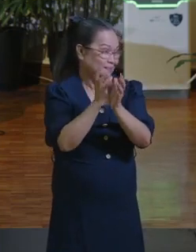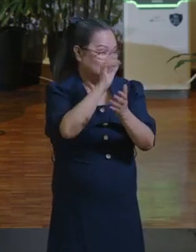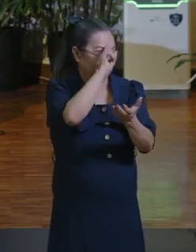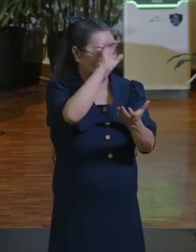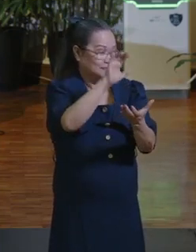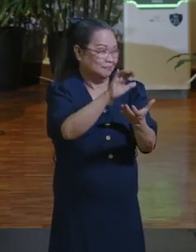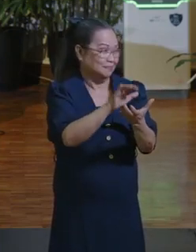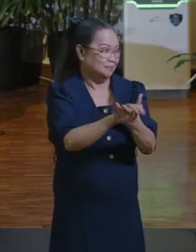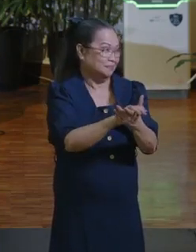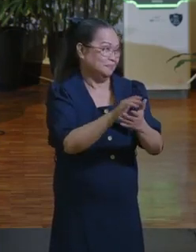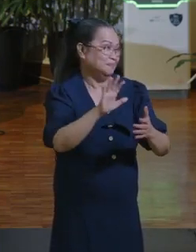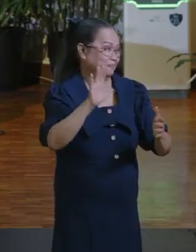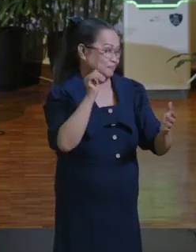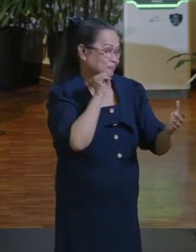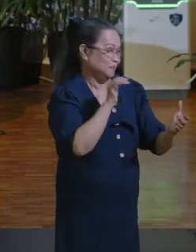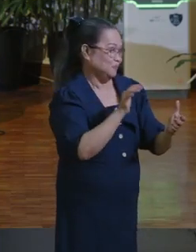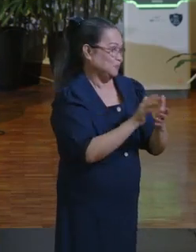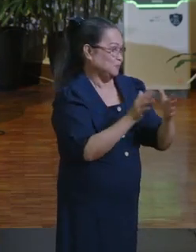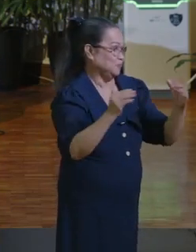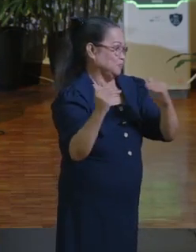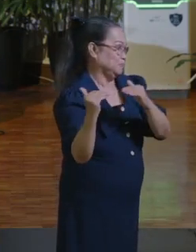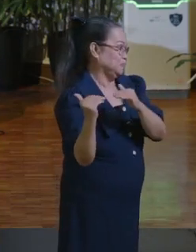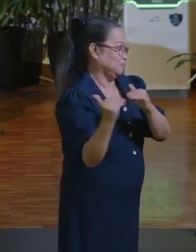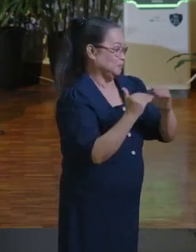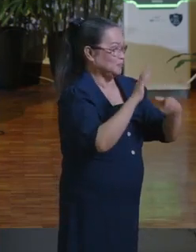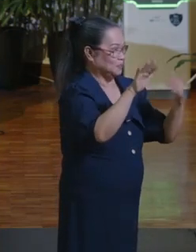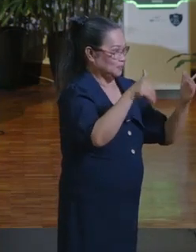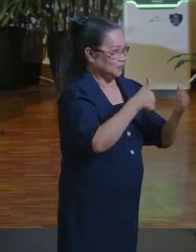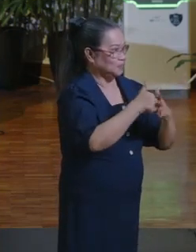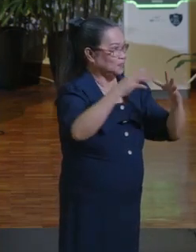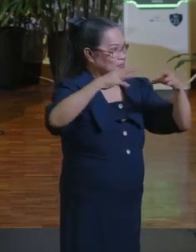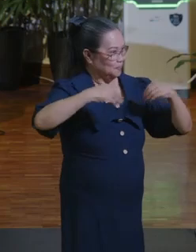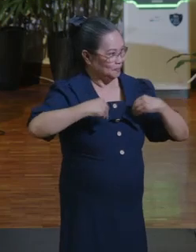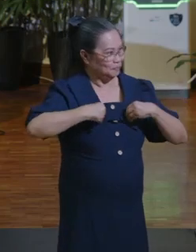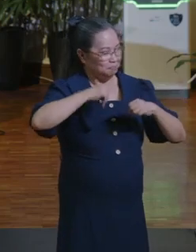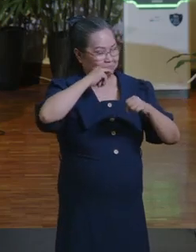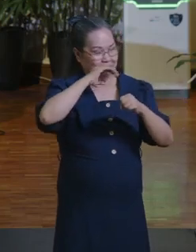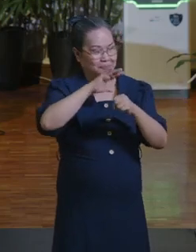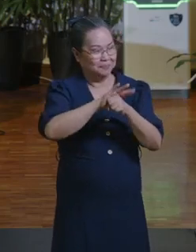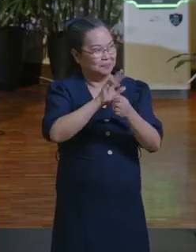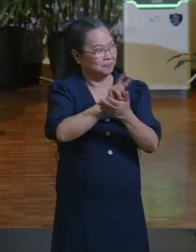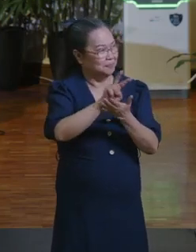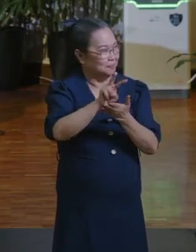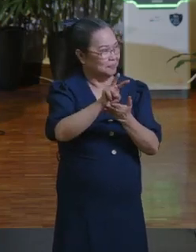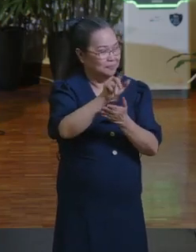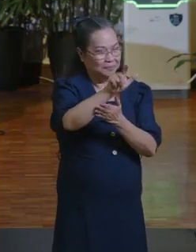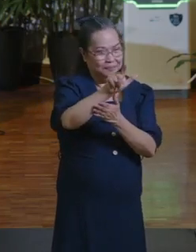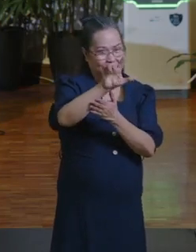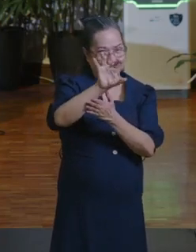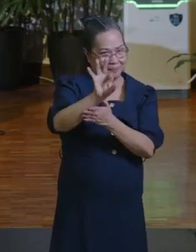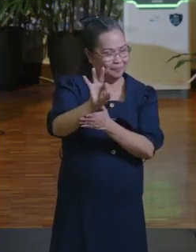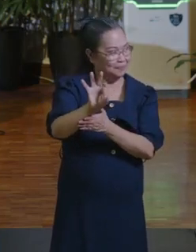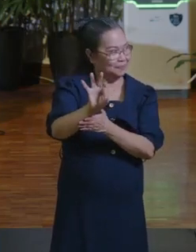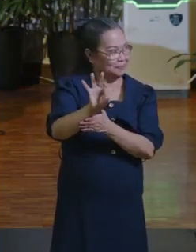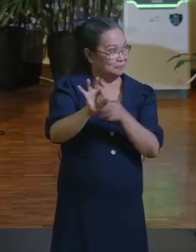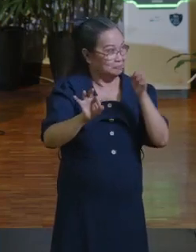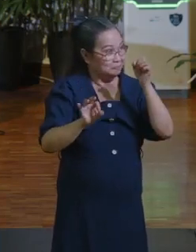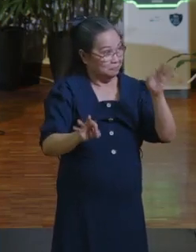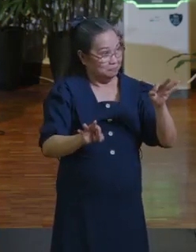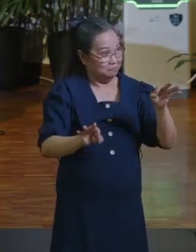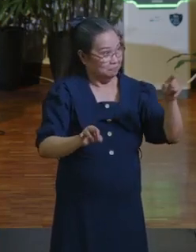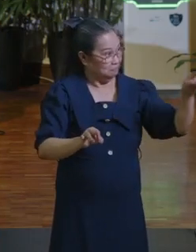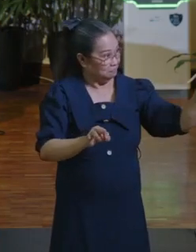believers. Finally, we are all heirs of the promise, verse 29. And if you